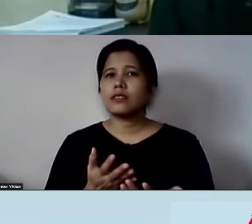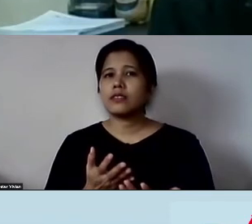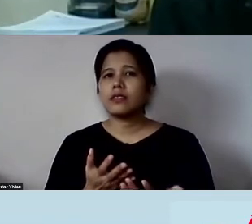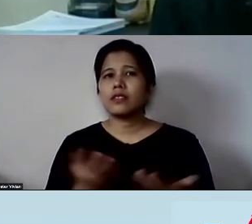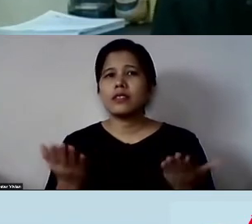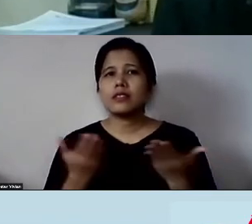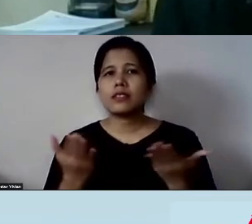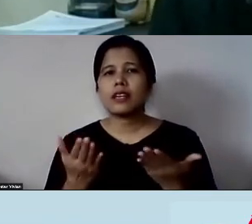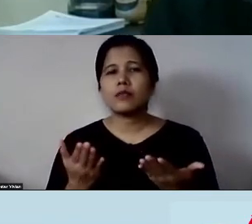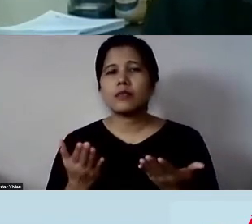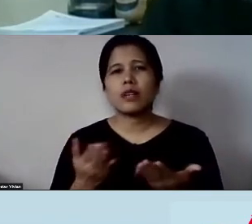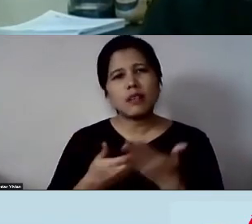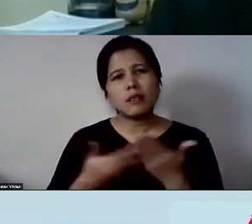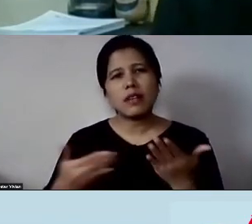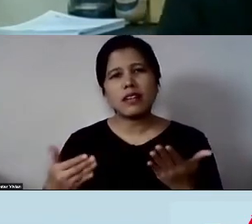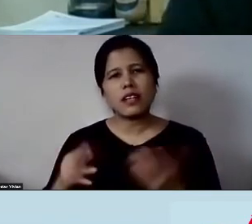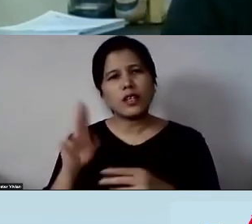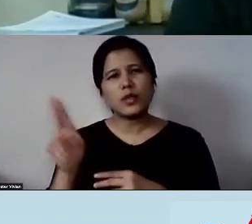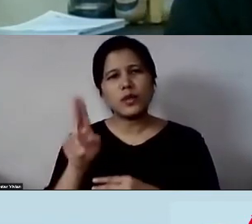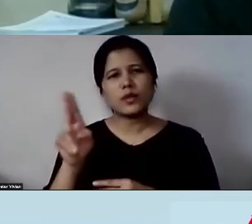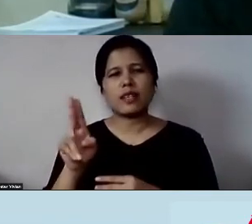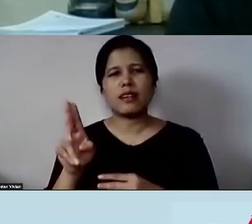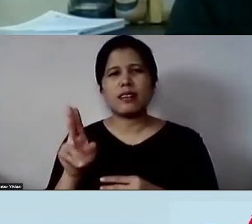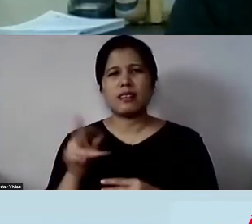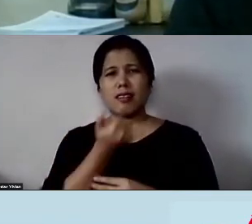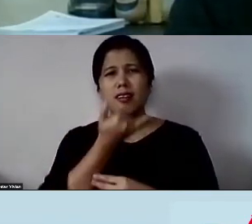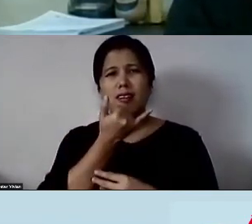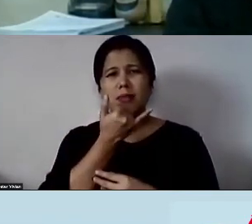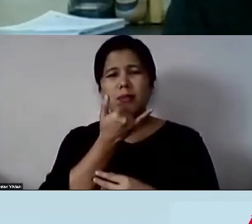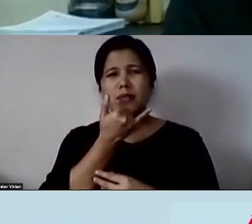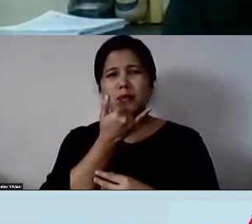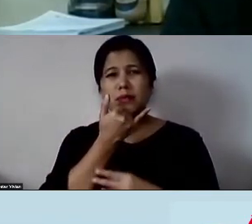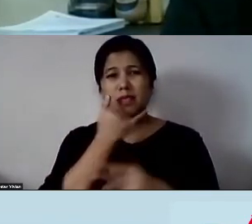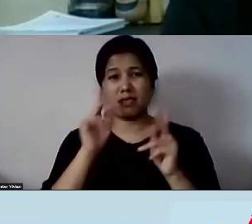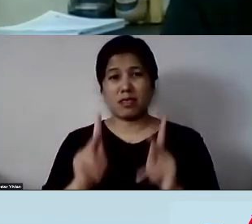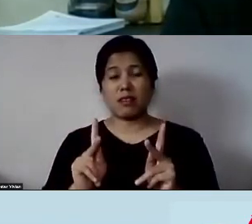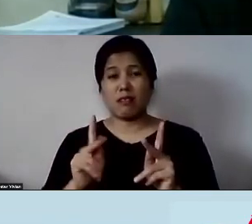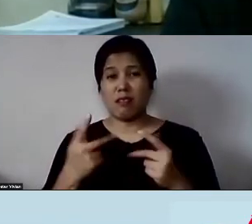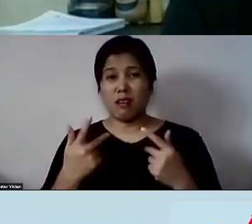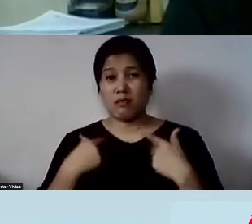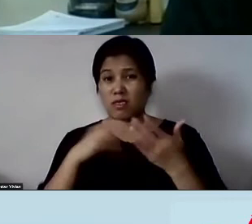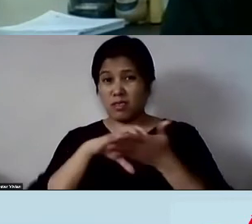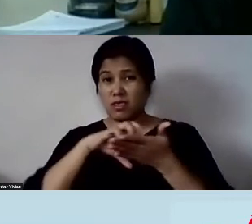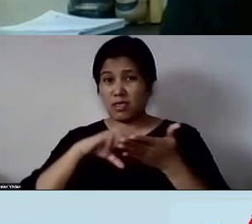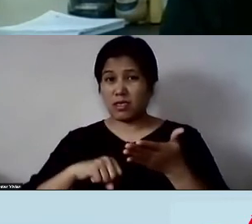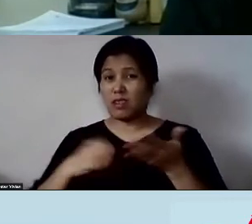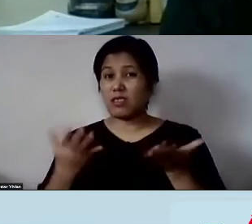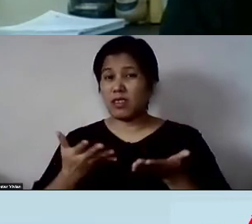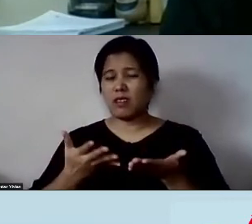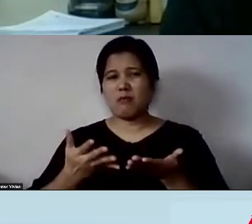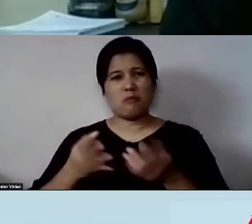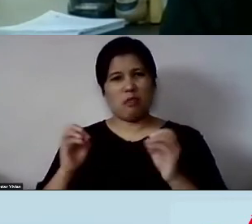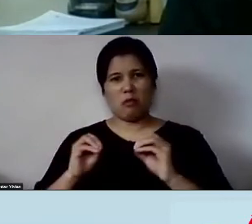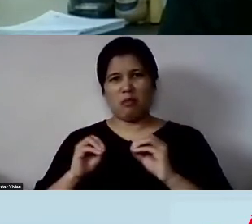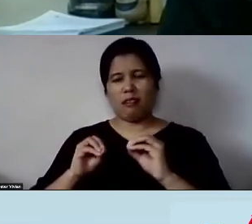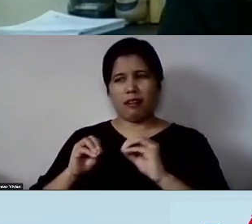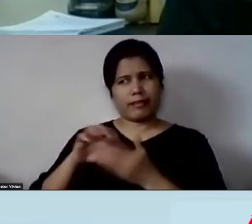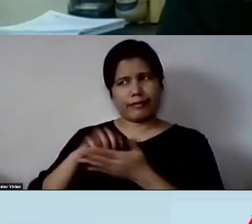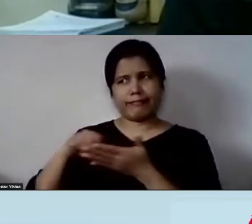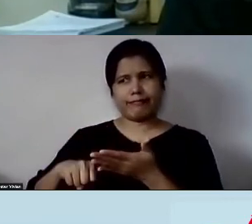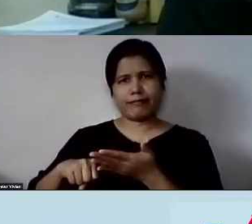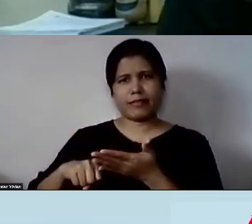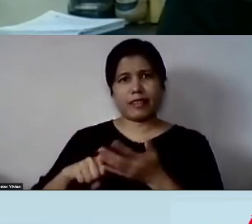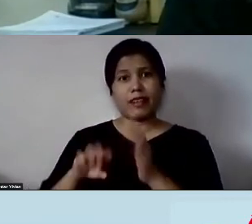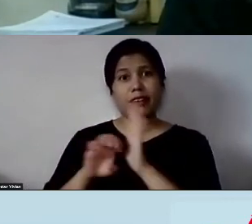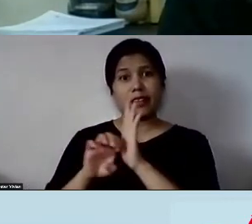saan ang mga bagay usually nagkakamali yung mga tao? Akala nila may discount dito, pero wala pala silang discount talaga.